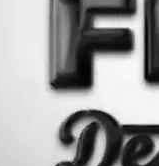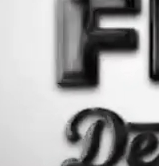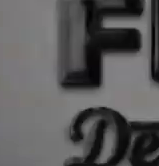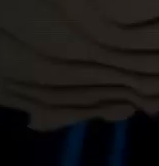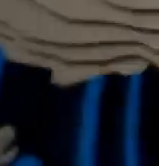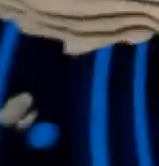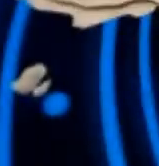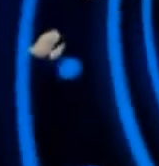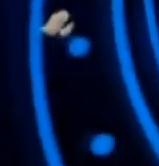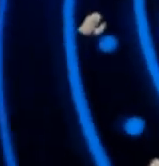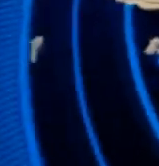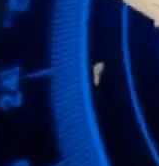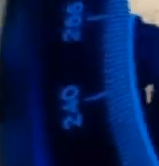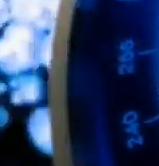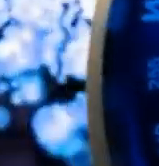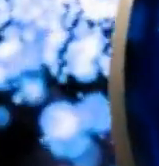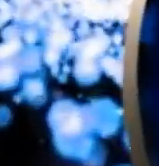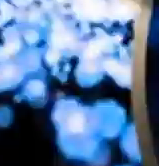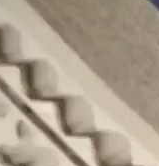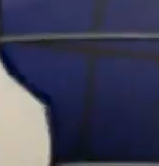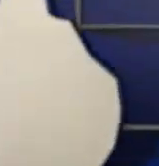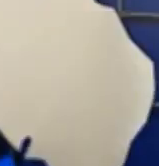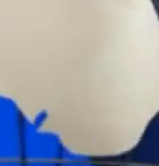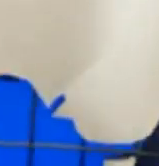देश की धड़कन.